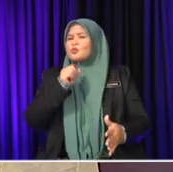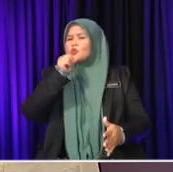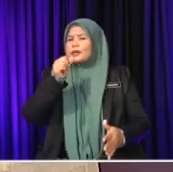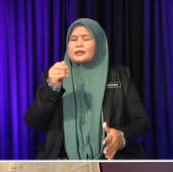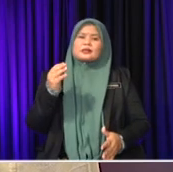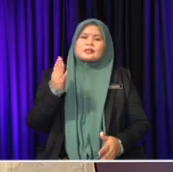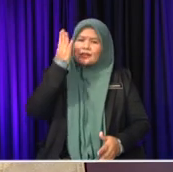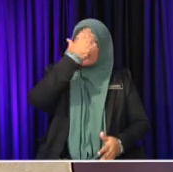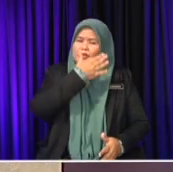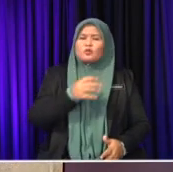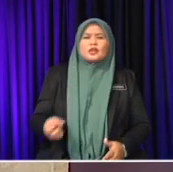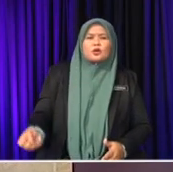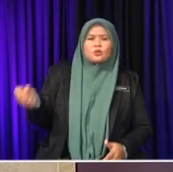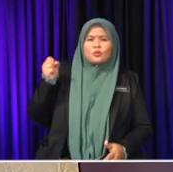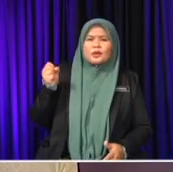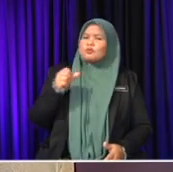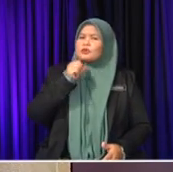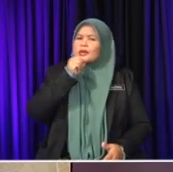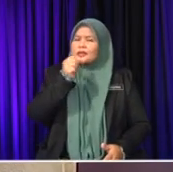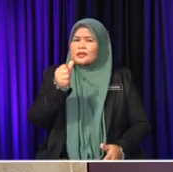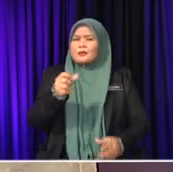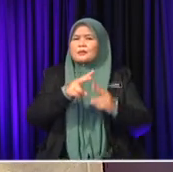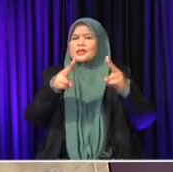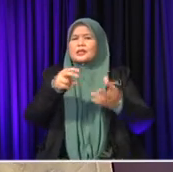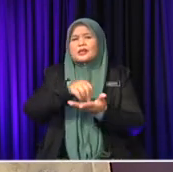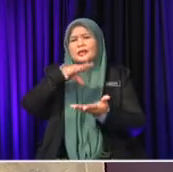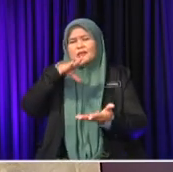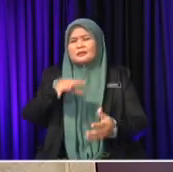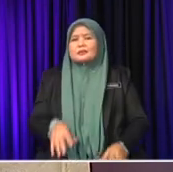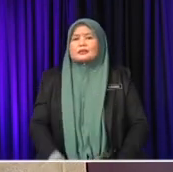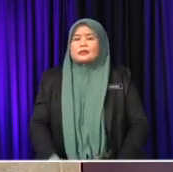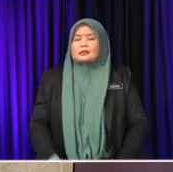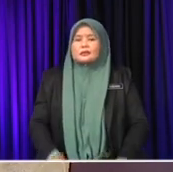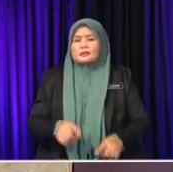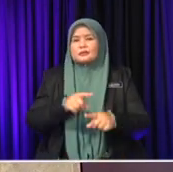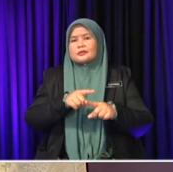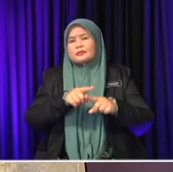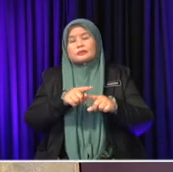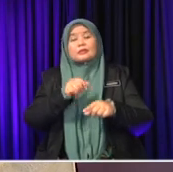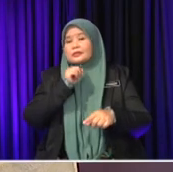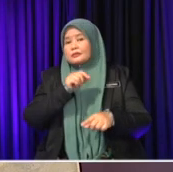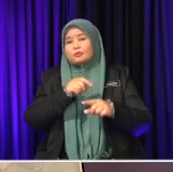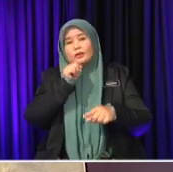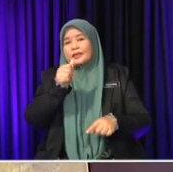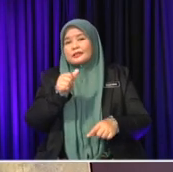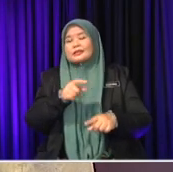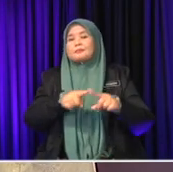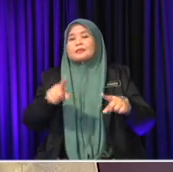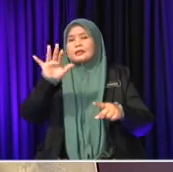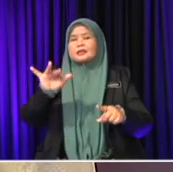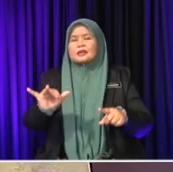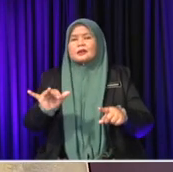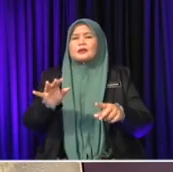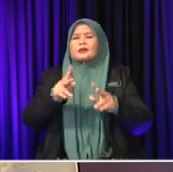yang paling kuat bukan yang paling apalagi yang paling kaya dan sebagainya yang paling berpengaruh tidak tetapi yang paling